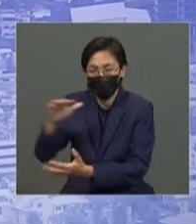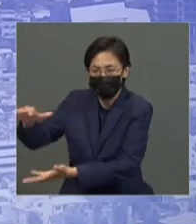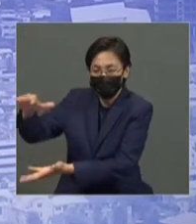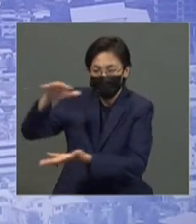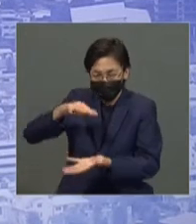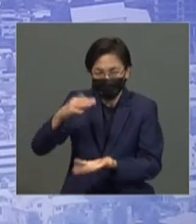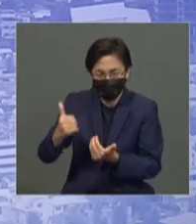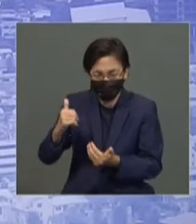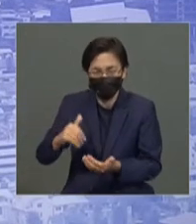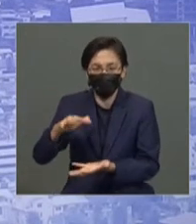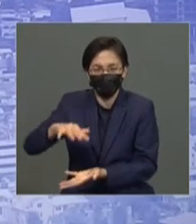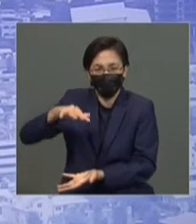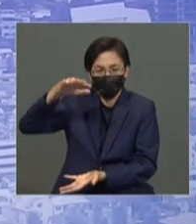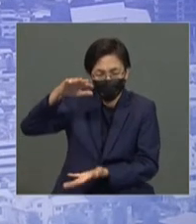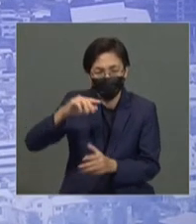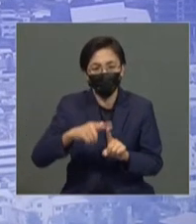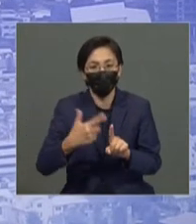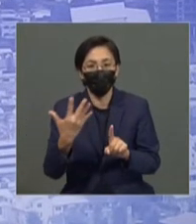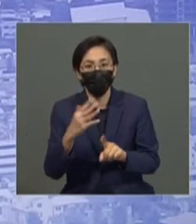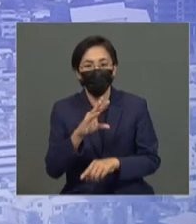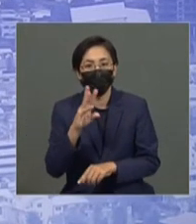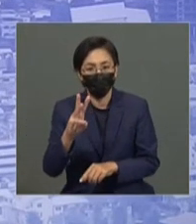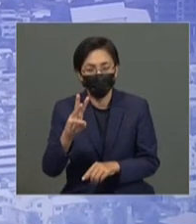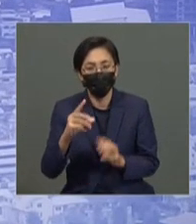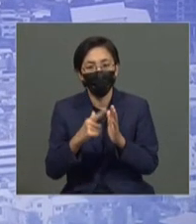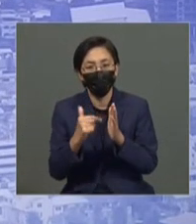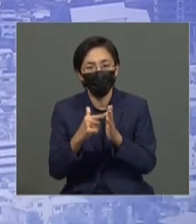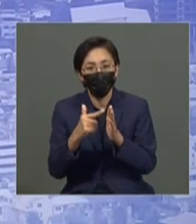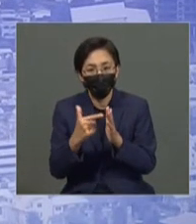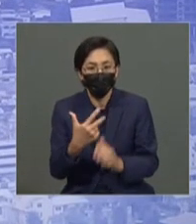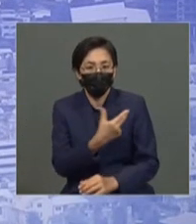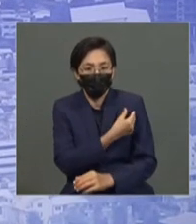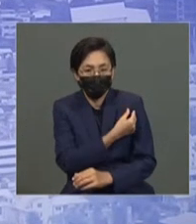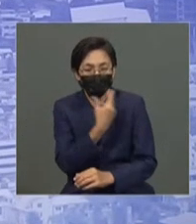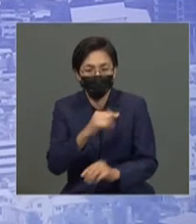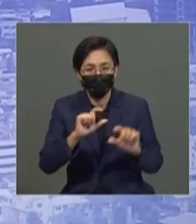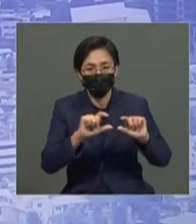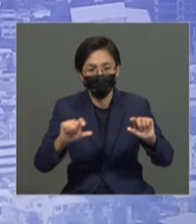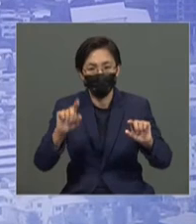ยมากขึ้น6พฤษภาคมวัคซีนมาถึงแล้ว1ล้